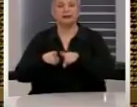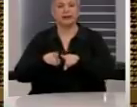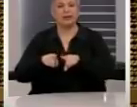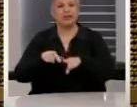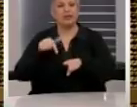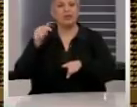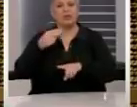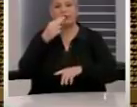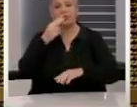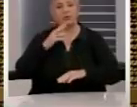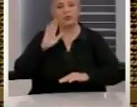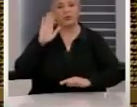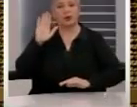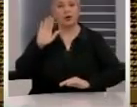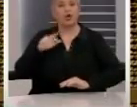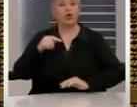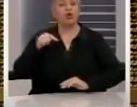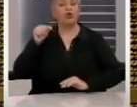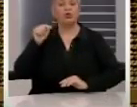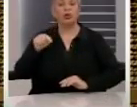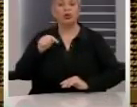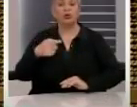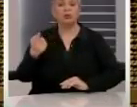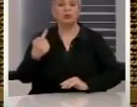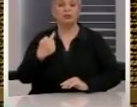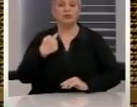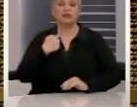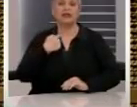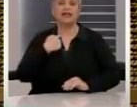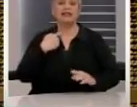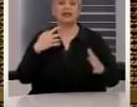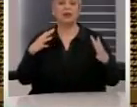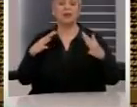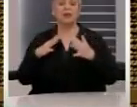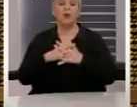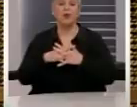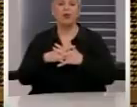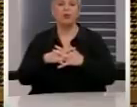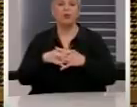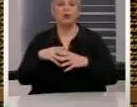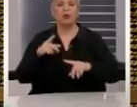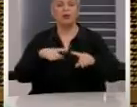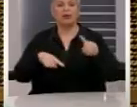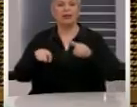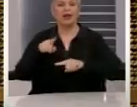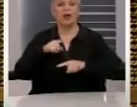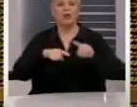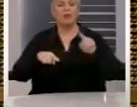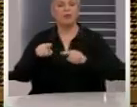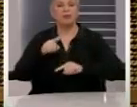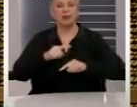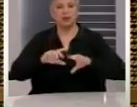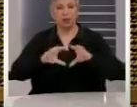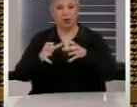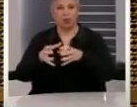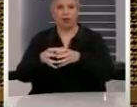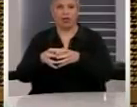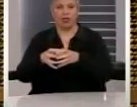οι δυνάμεις που χάσανε τότε τον πόλεμο είναι οι δυνάμεις στις οποίες ιστορικά, ιδεολογικά και